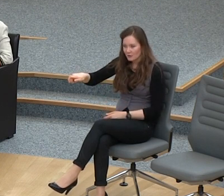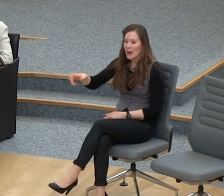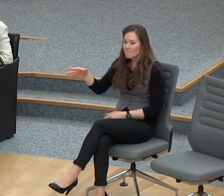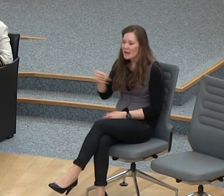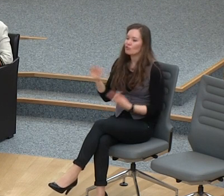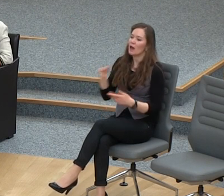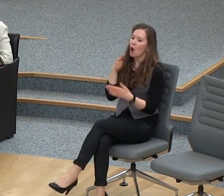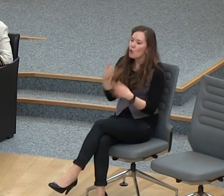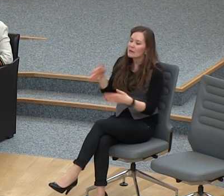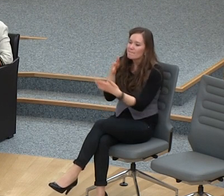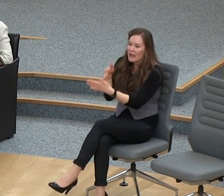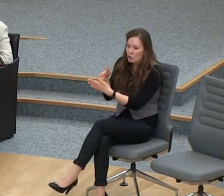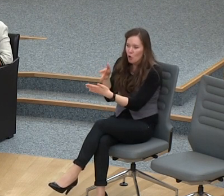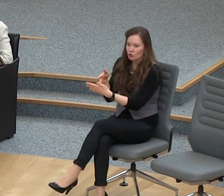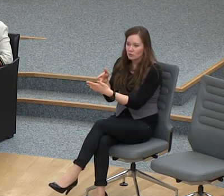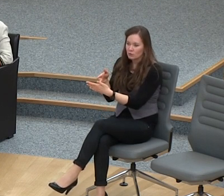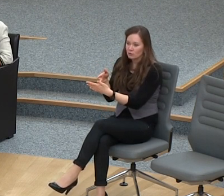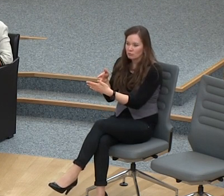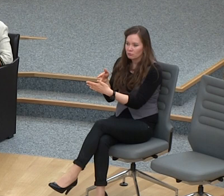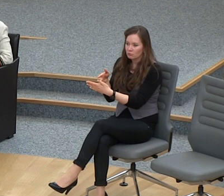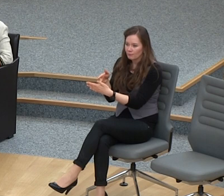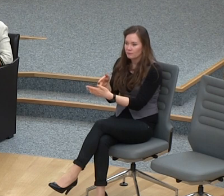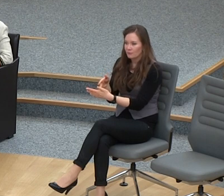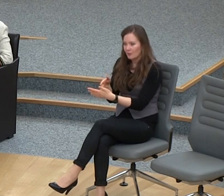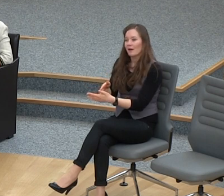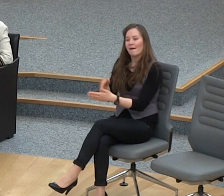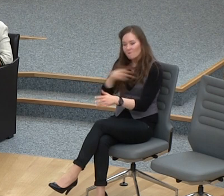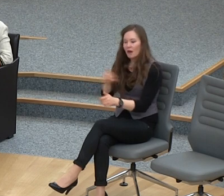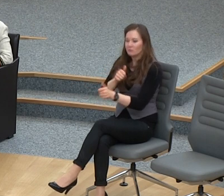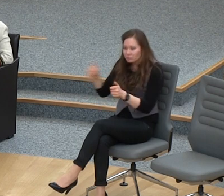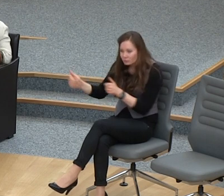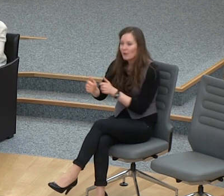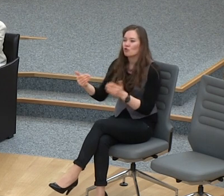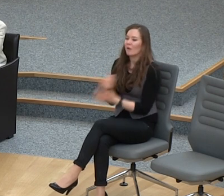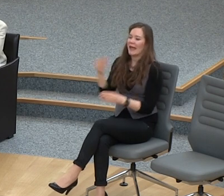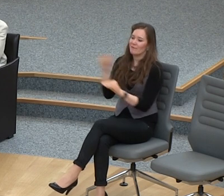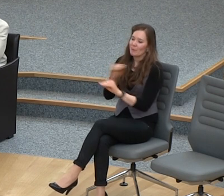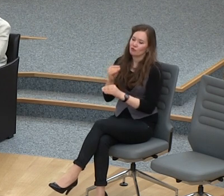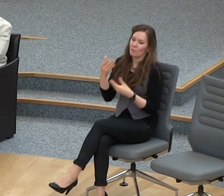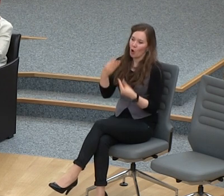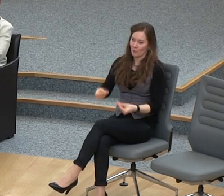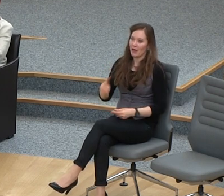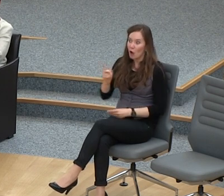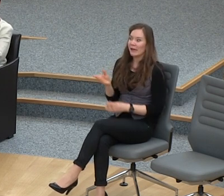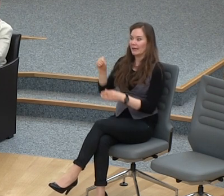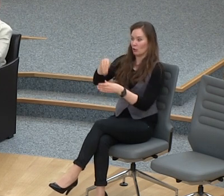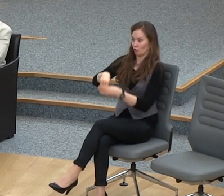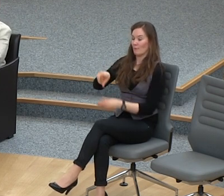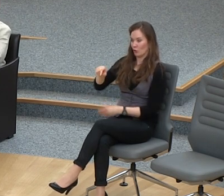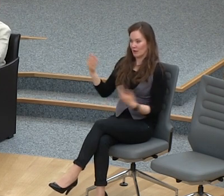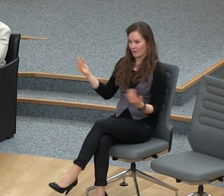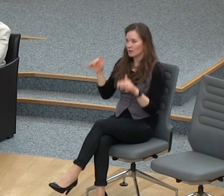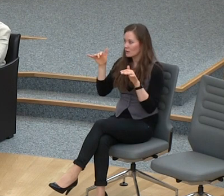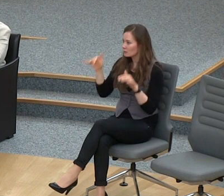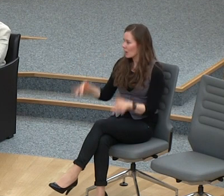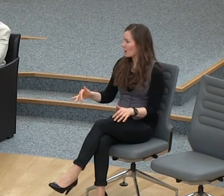und ohne Behinderung also nach vorne bringt, neue Informationen gibt. Und Inklusion ist ja kein